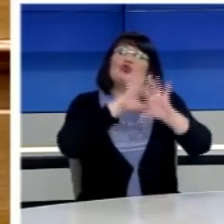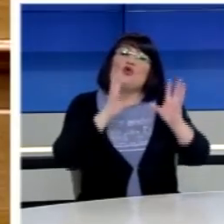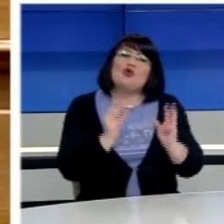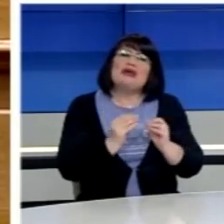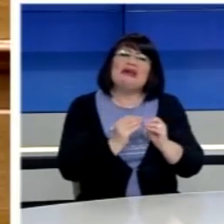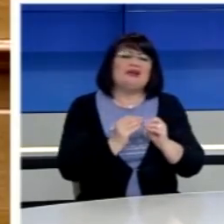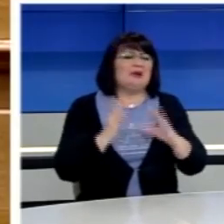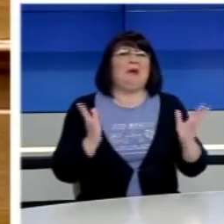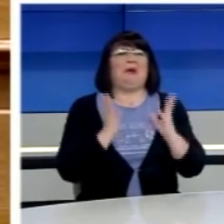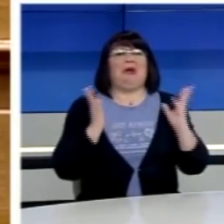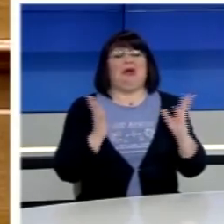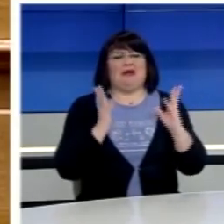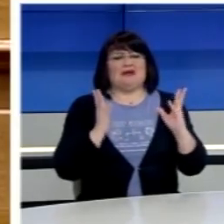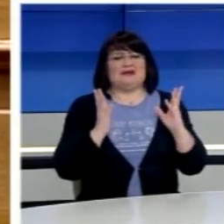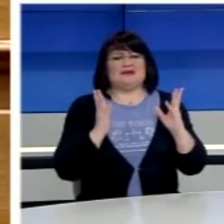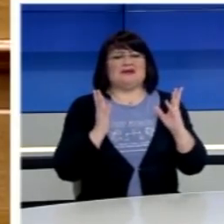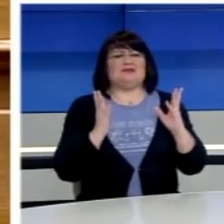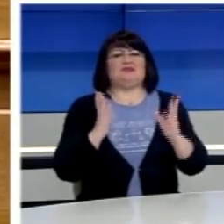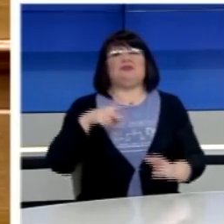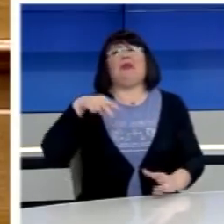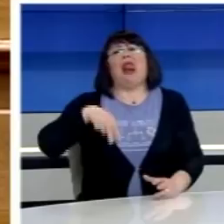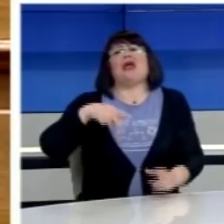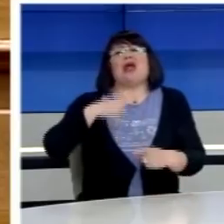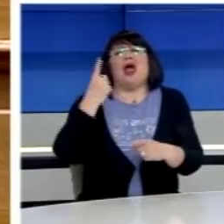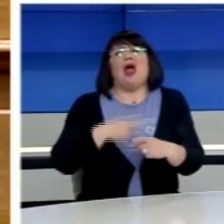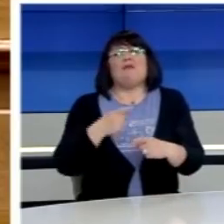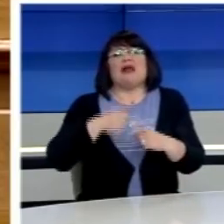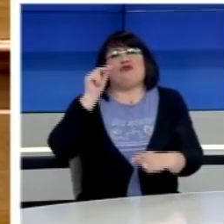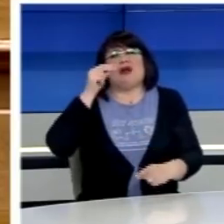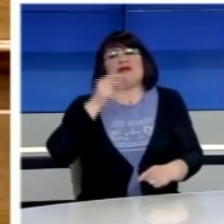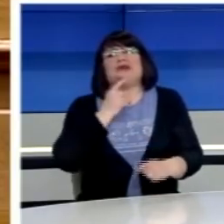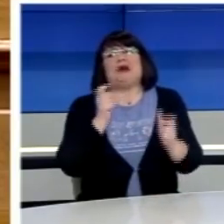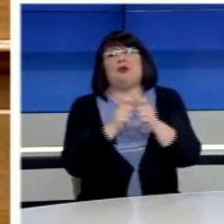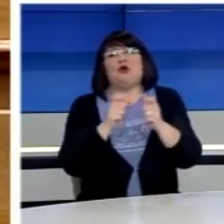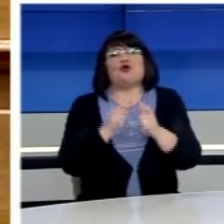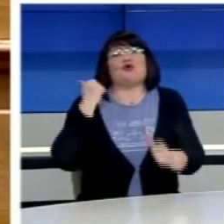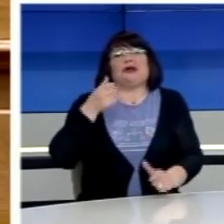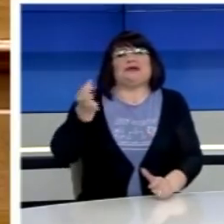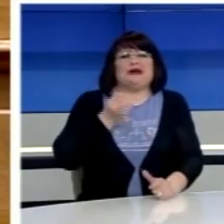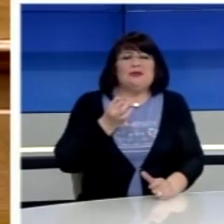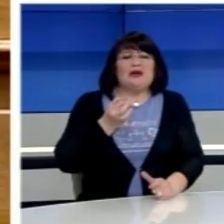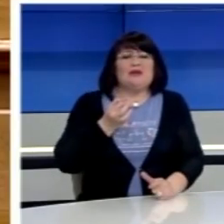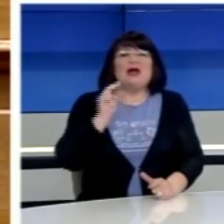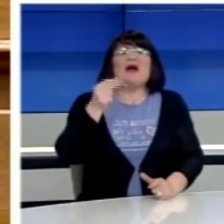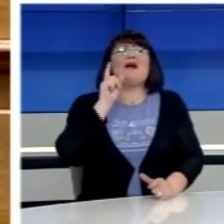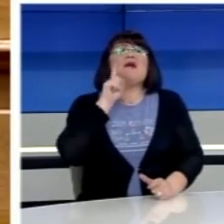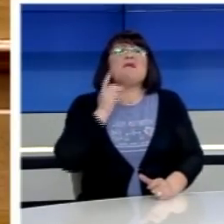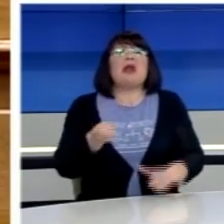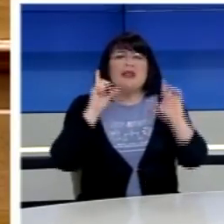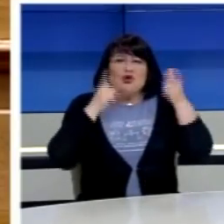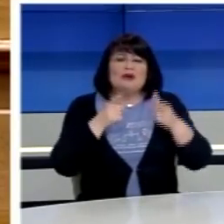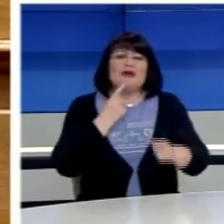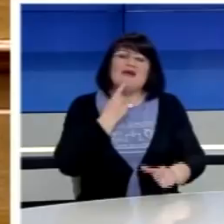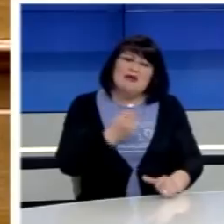και αφηρημένα η λαϊκή καταγωγή κάποιων βουλευτών, όπως άκουσα χθες να λέει μια βουλευτής της Νέας